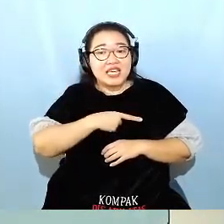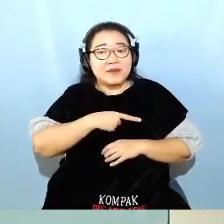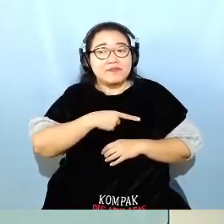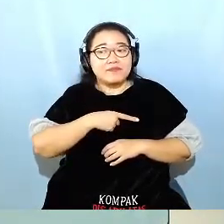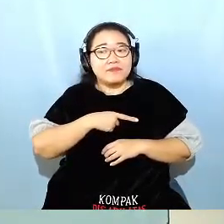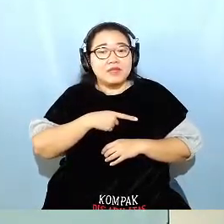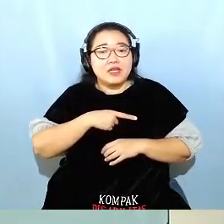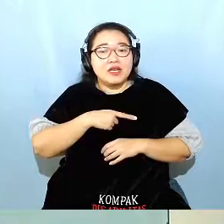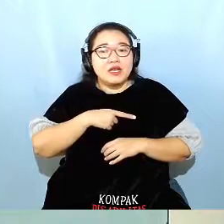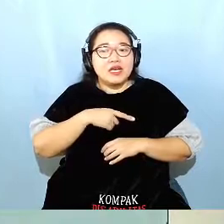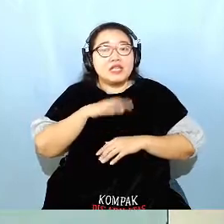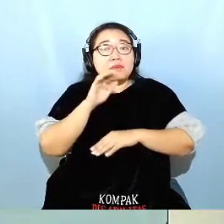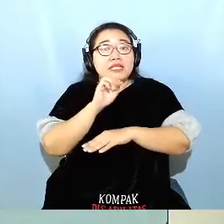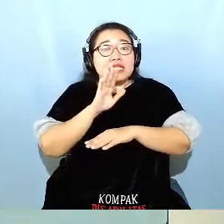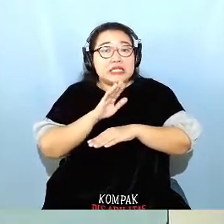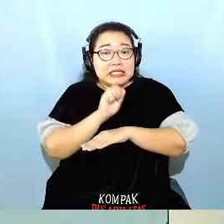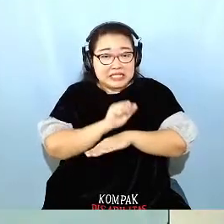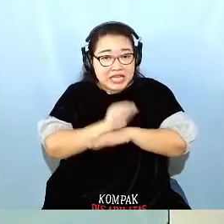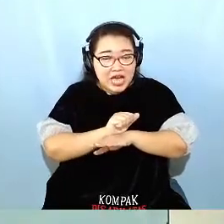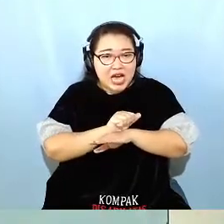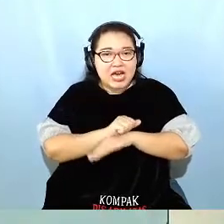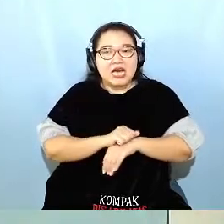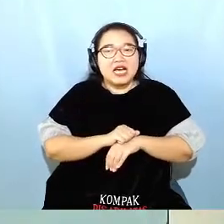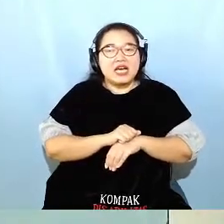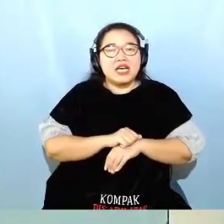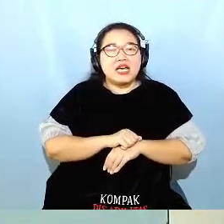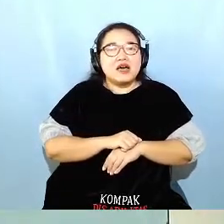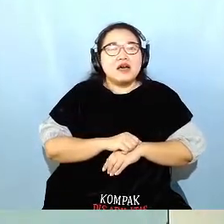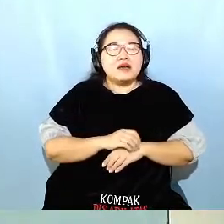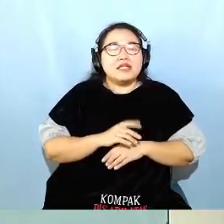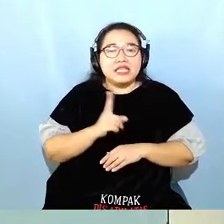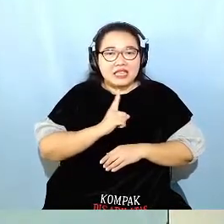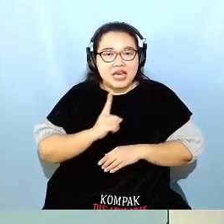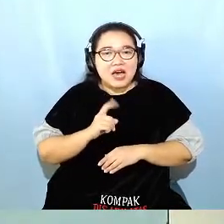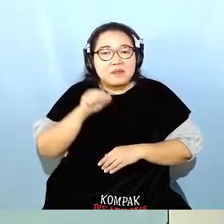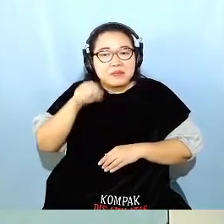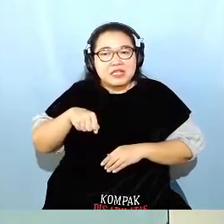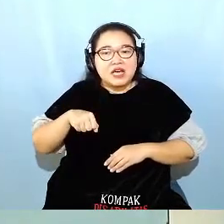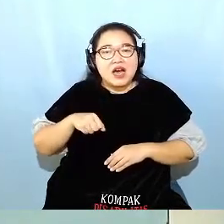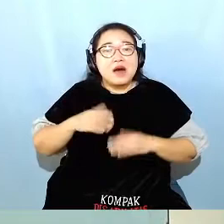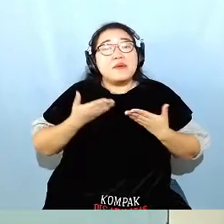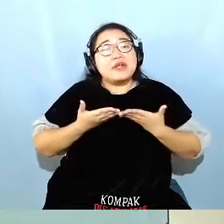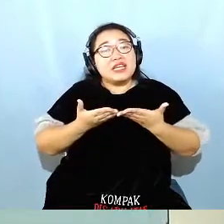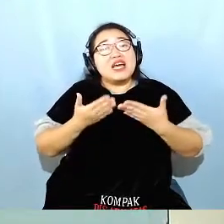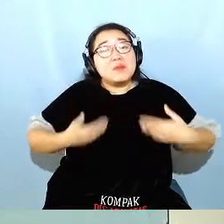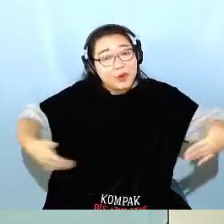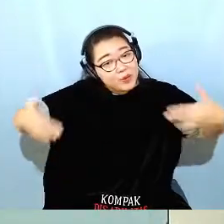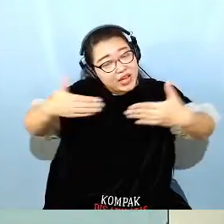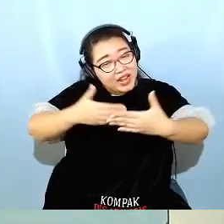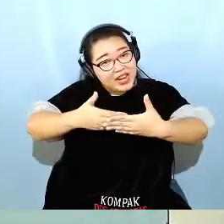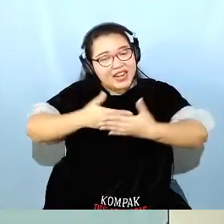Sentuhan yang namanya inilah bahasa cinta yang buat orang